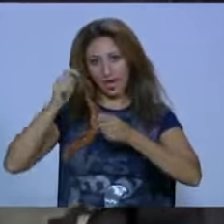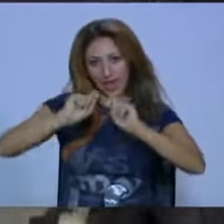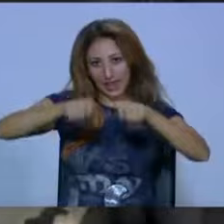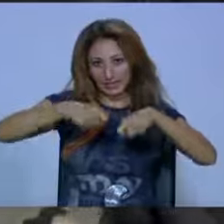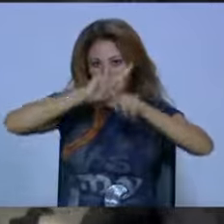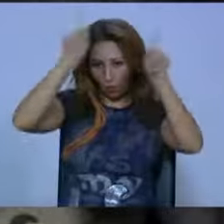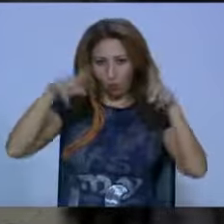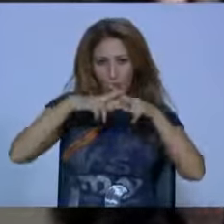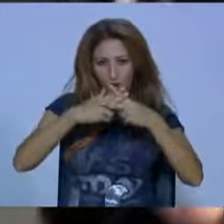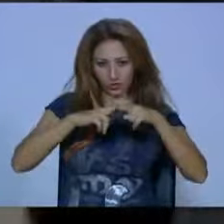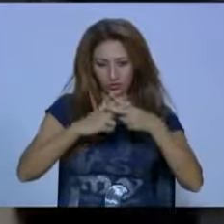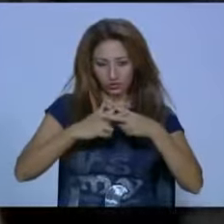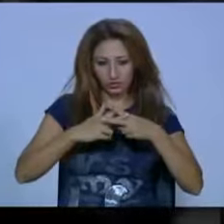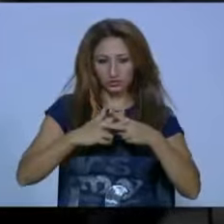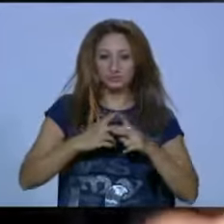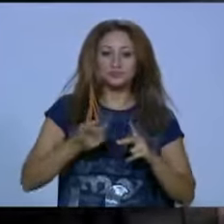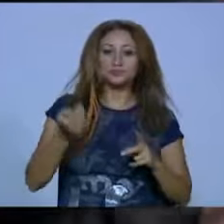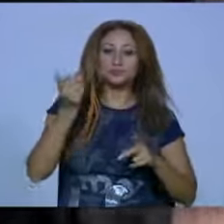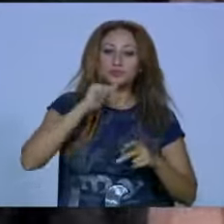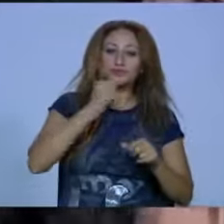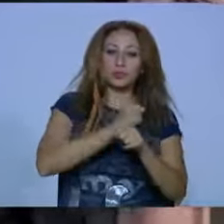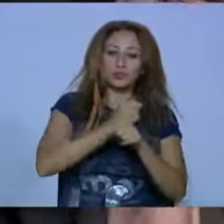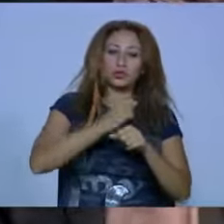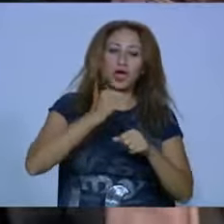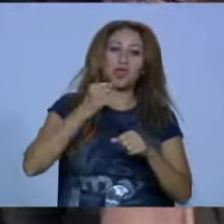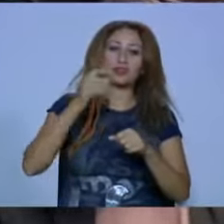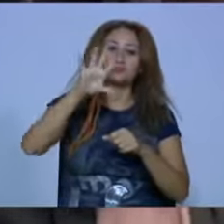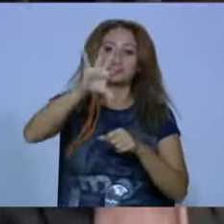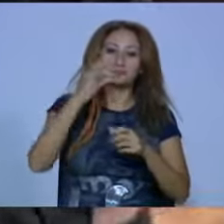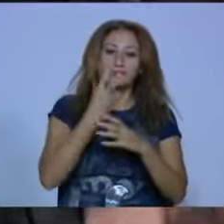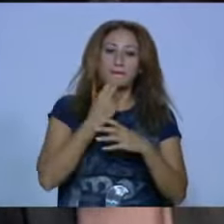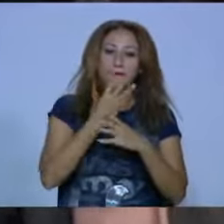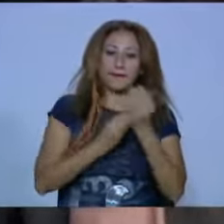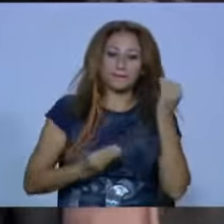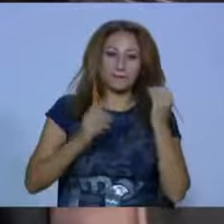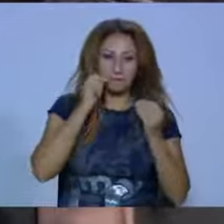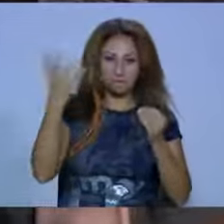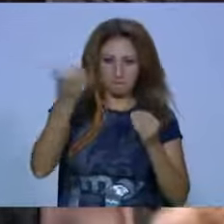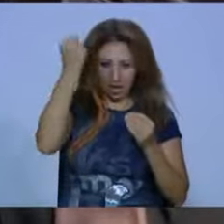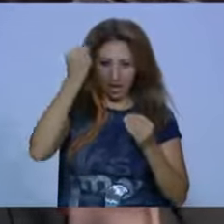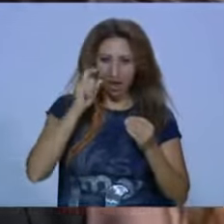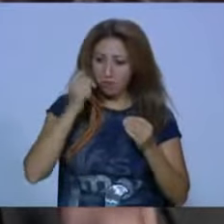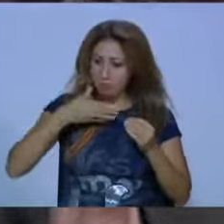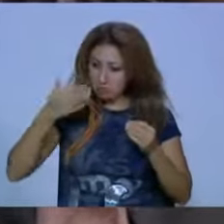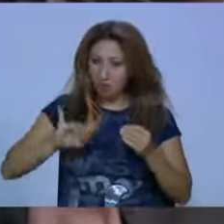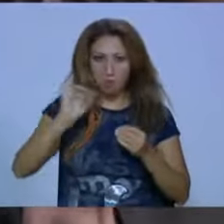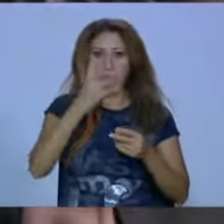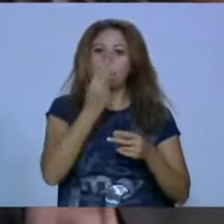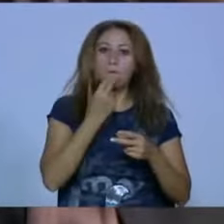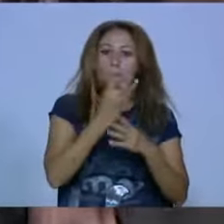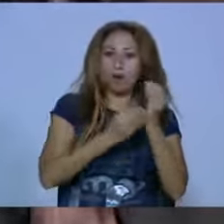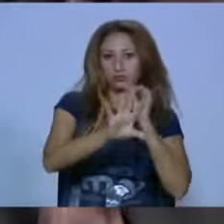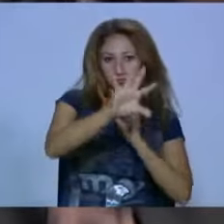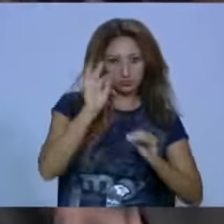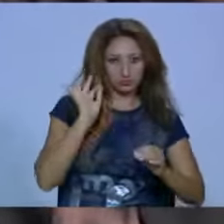ورشه وهو جماعه اللي هم صحاب ابوه شغلوه بداله. كتر خيرهم. دوت ابننا ونقف جنبه عشان خاطر والدته.